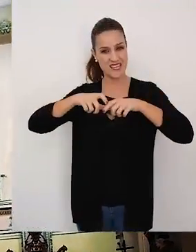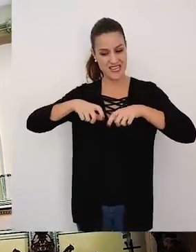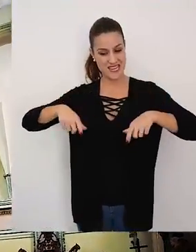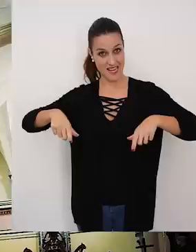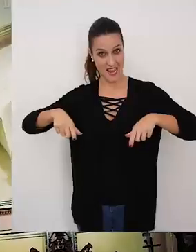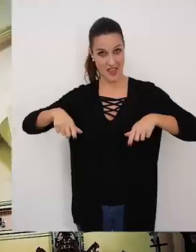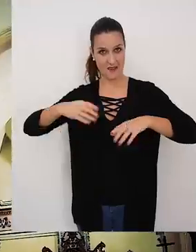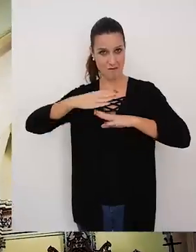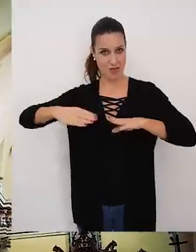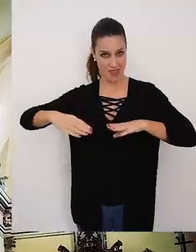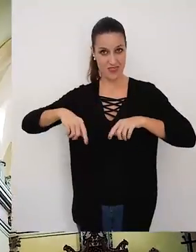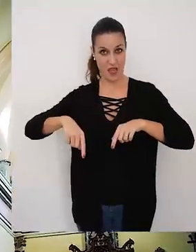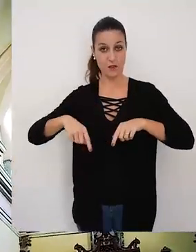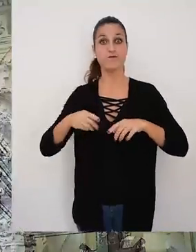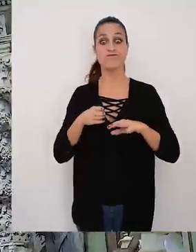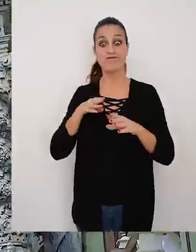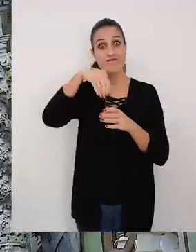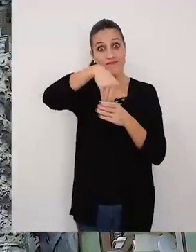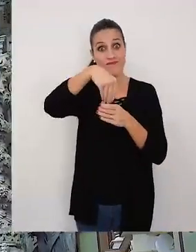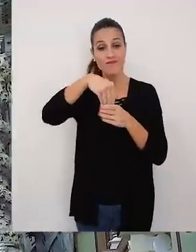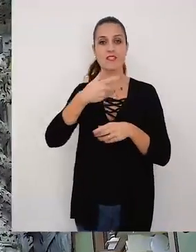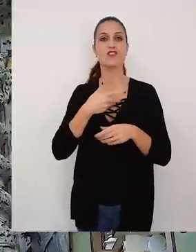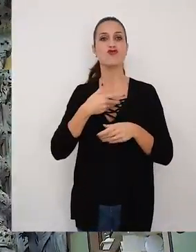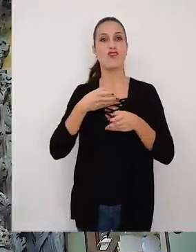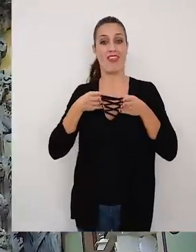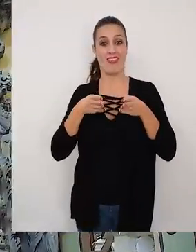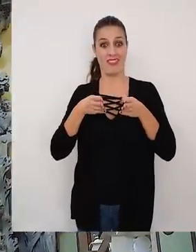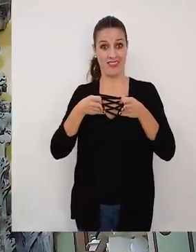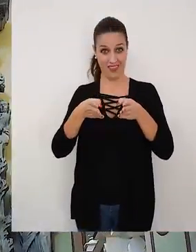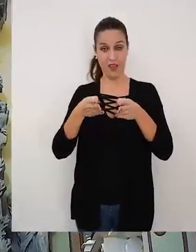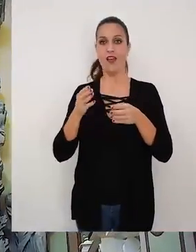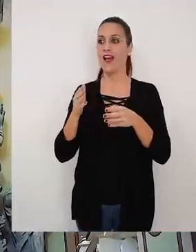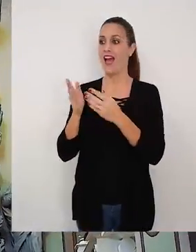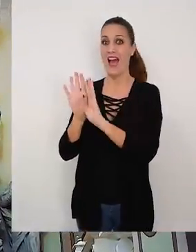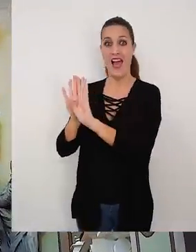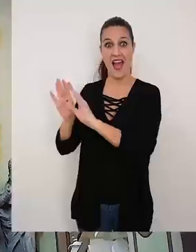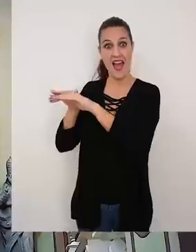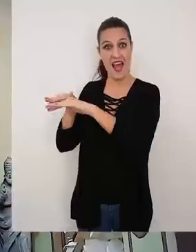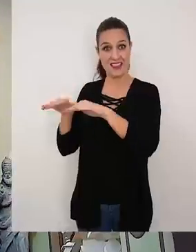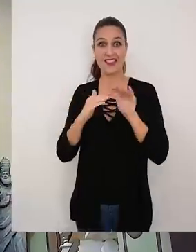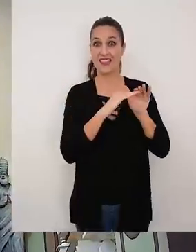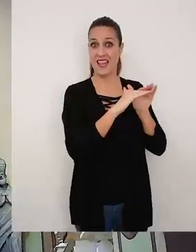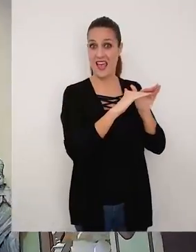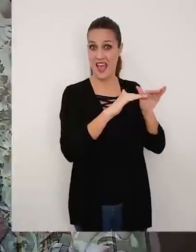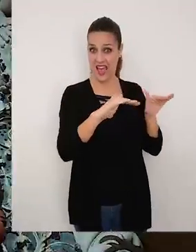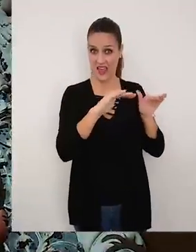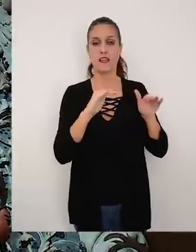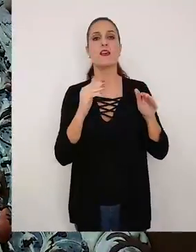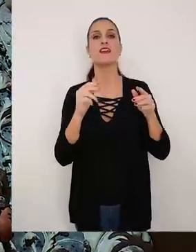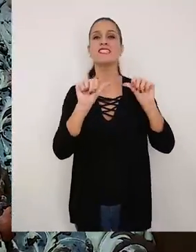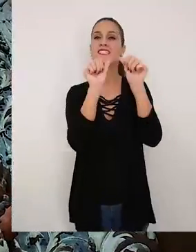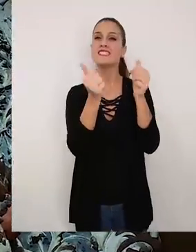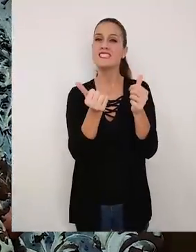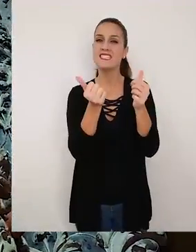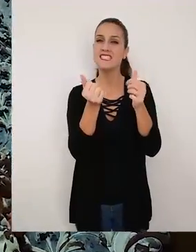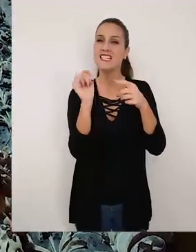All'interno lo spazio monumentale è scandito dagli altari laterali, carichi di scolpiture e decorazioni afferenti al gusto e allo